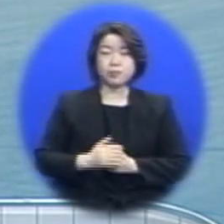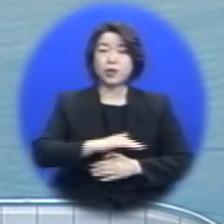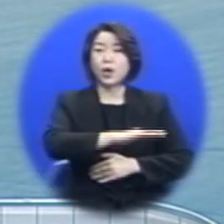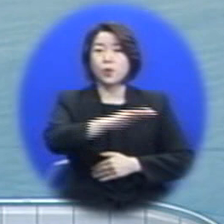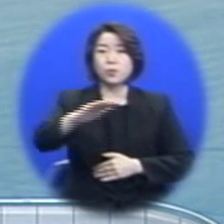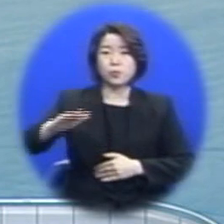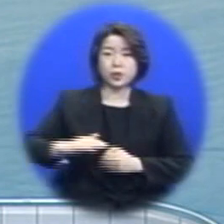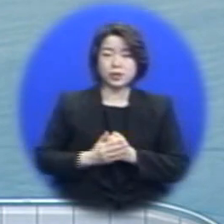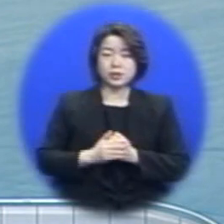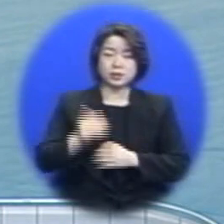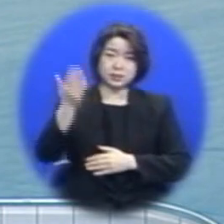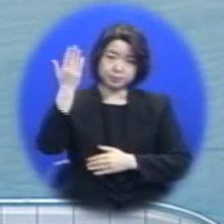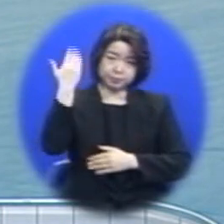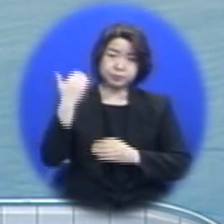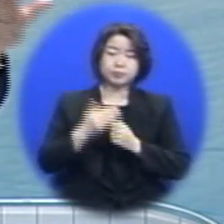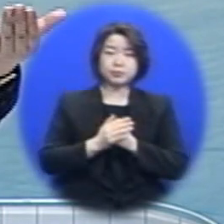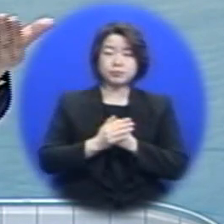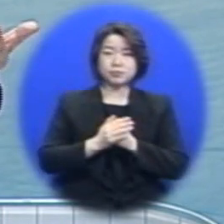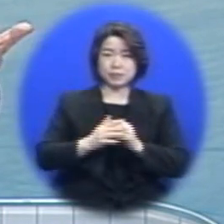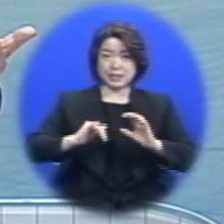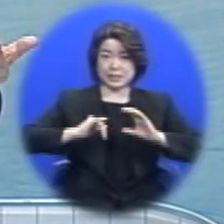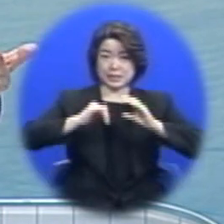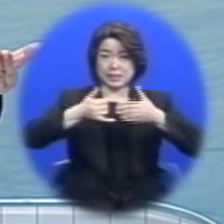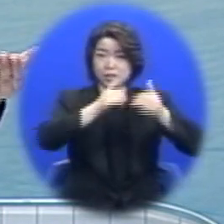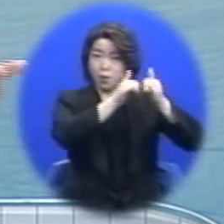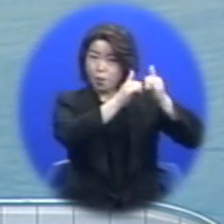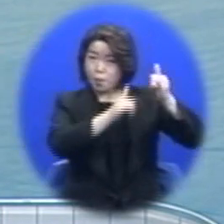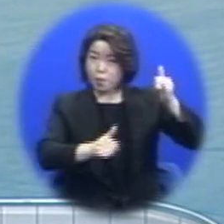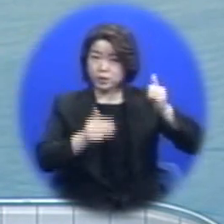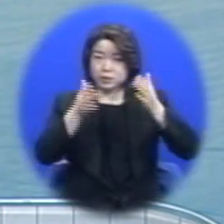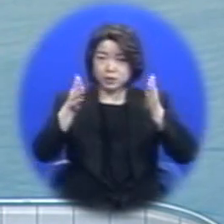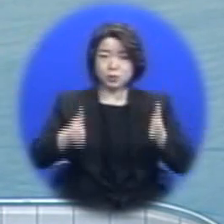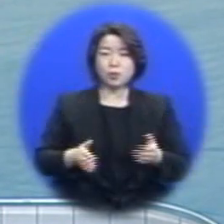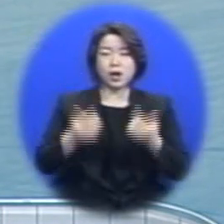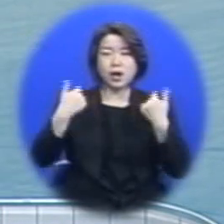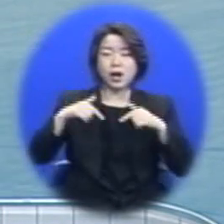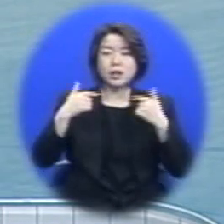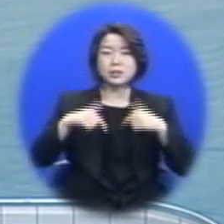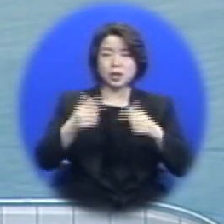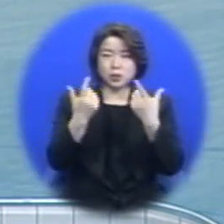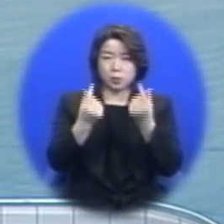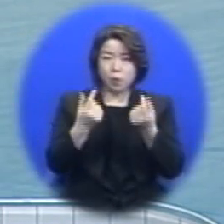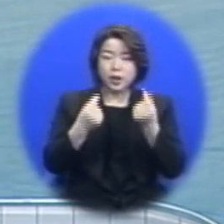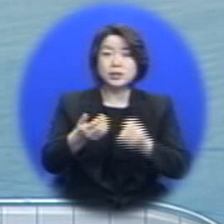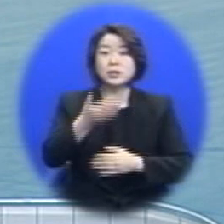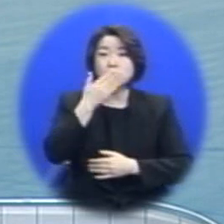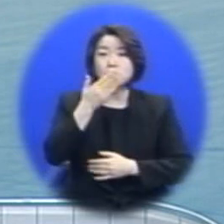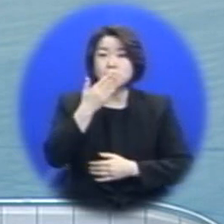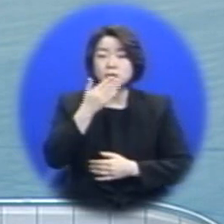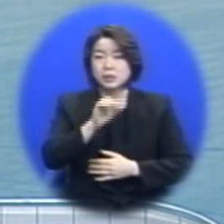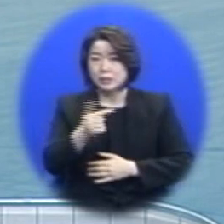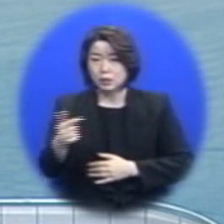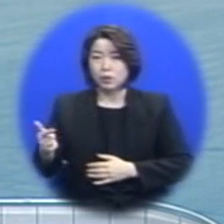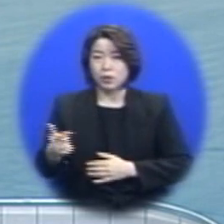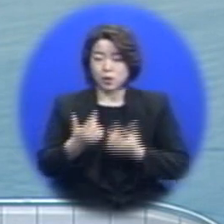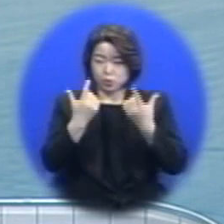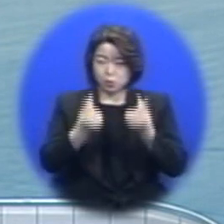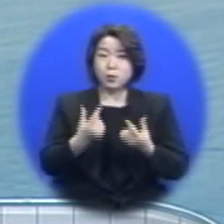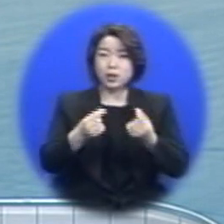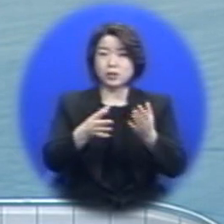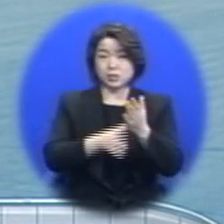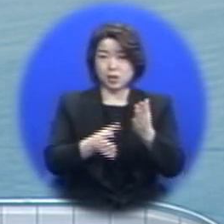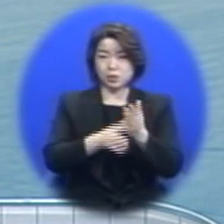우리는 지난 인류의 역사 동안 항상 똑같은 음식을 먹습니다. 음식의 재료가